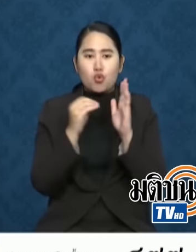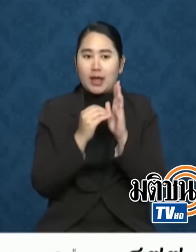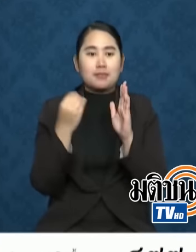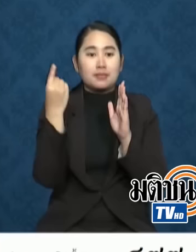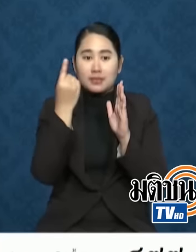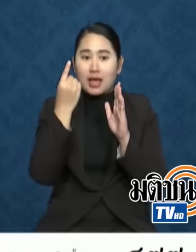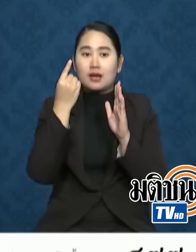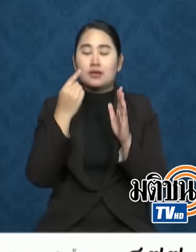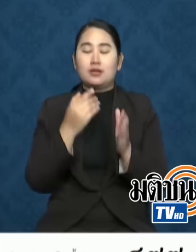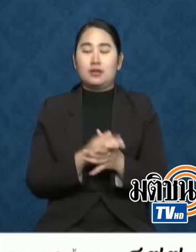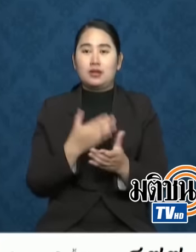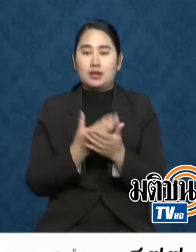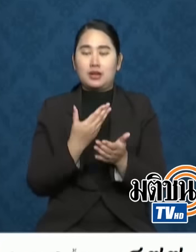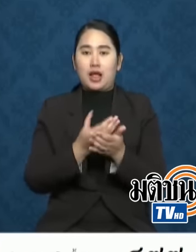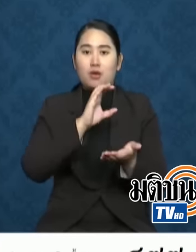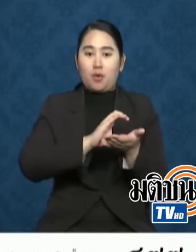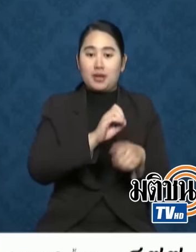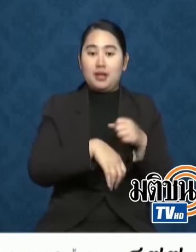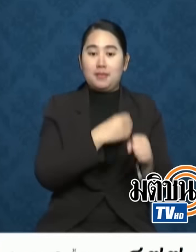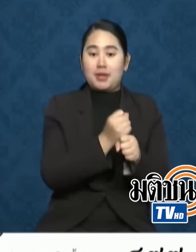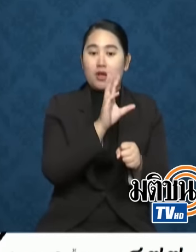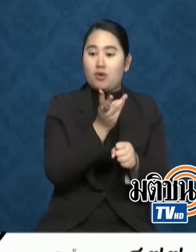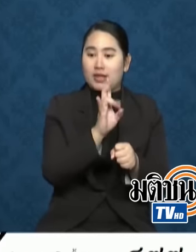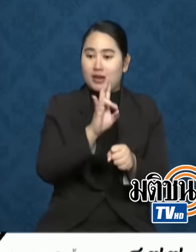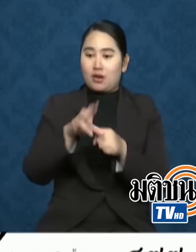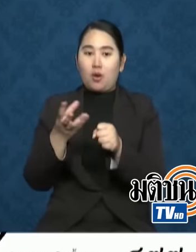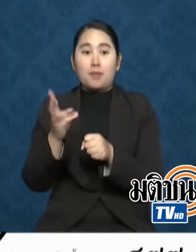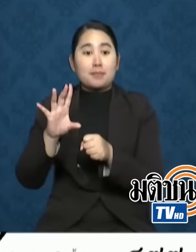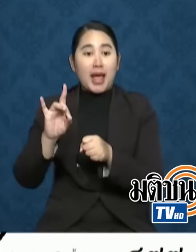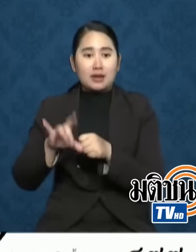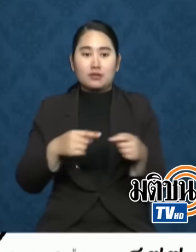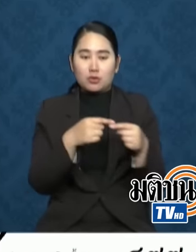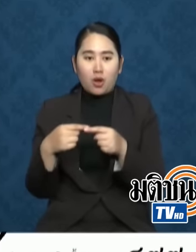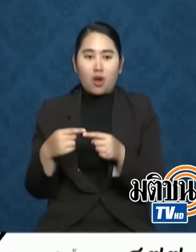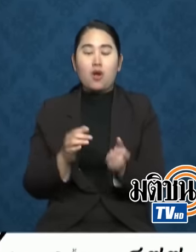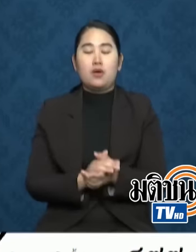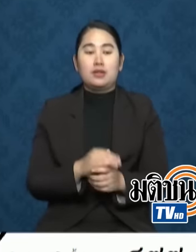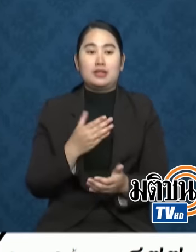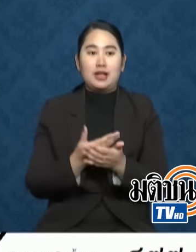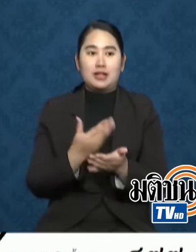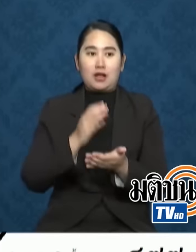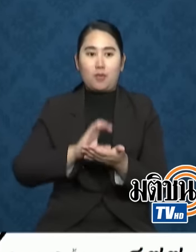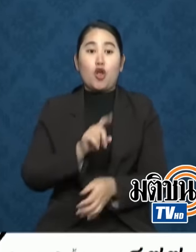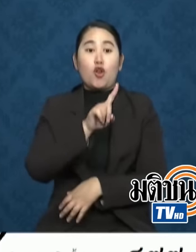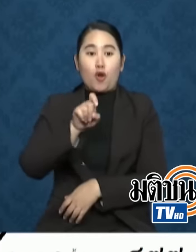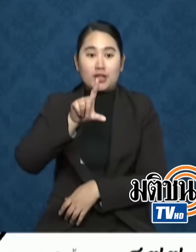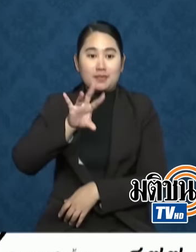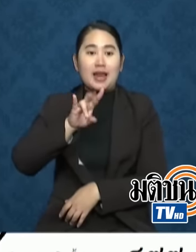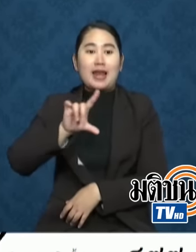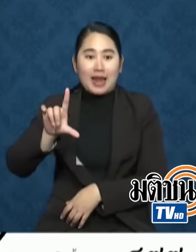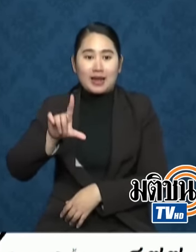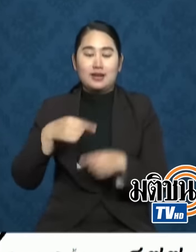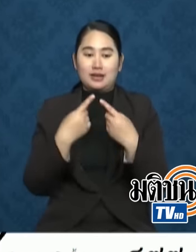แล้วโครงการนี้เป็นงบประมาณผูกพัน67ถึง68งบประมาณ127ล้านบาทแต่สุดท้ายเราก็จะได้แค่3